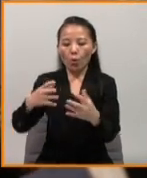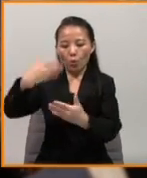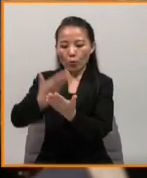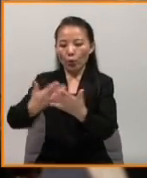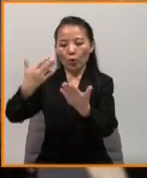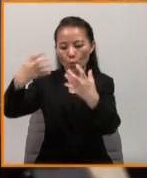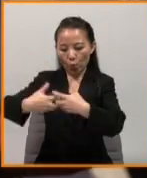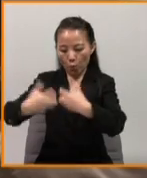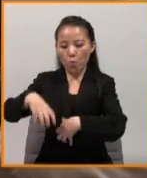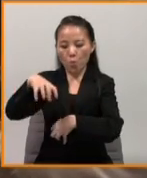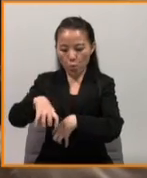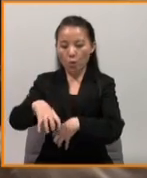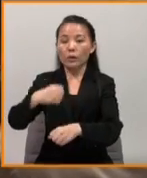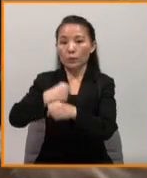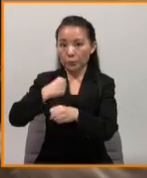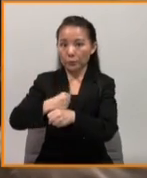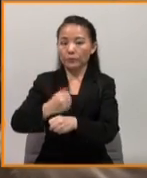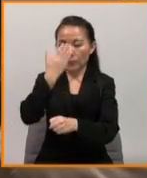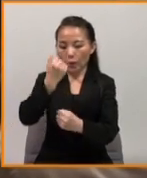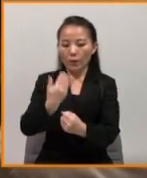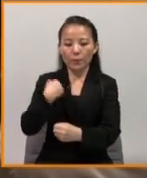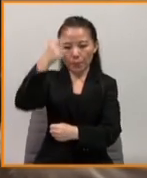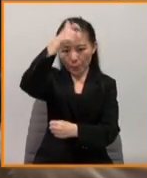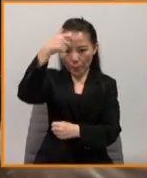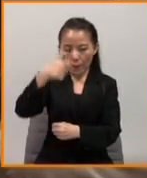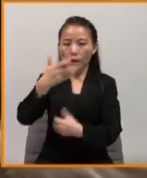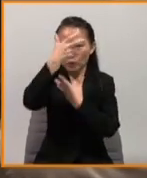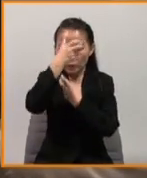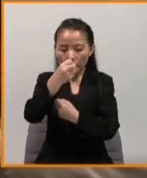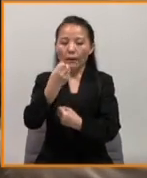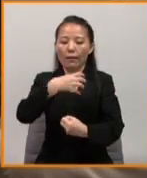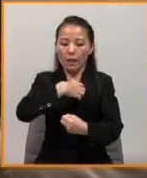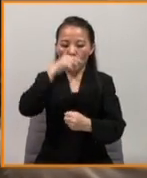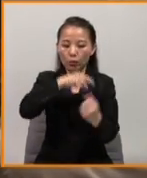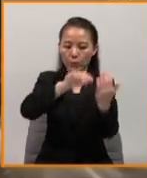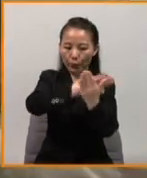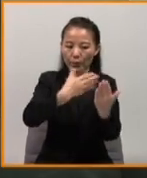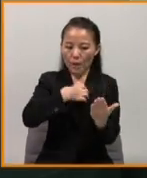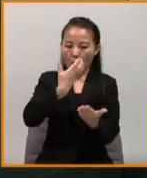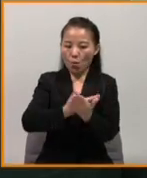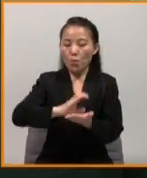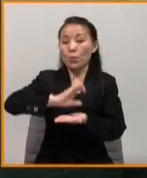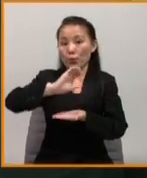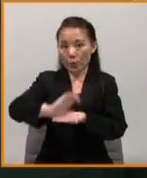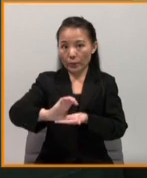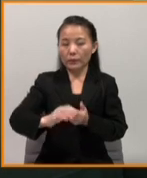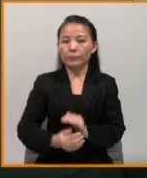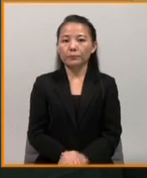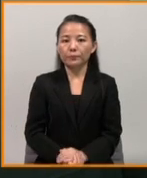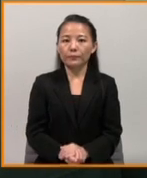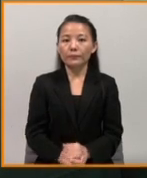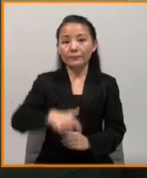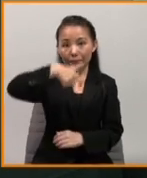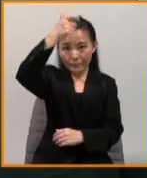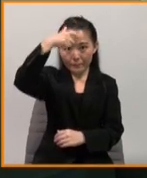ช้แรงงานอย่างเข้มข้นจึงถือเป็นอีกหนึ่งประเทศที่นักลงทุนของไทยต่างให้ความสนใจ เป็นเมืองแห่ง